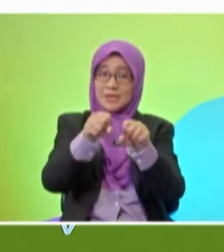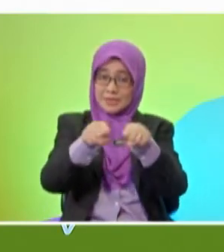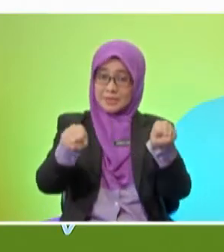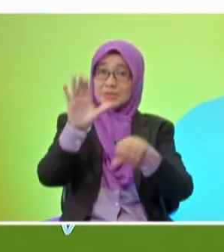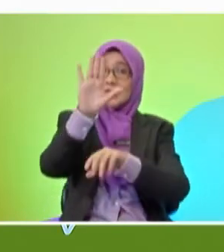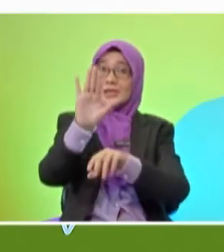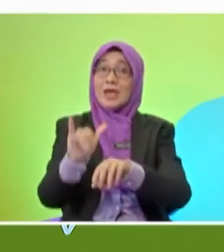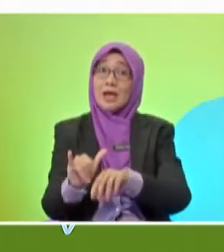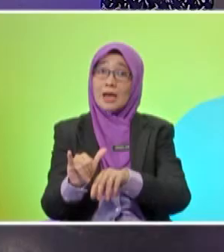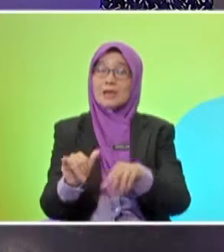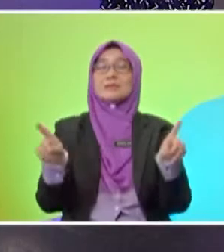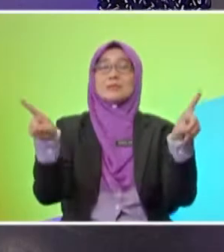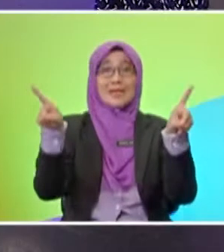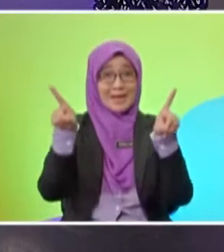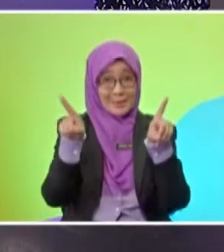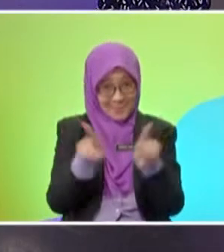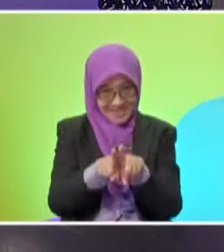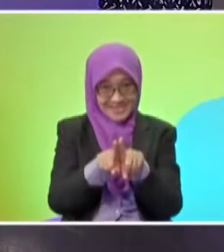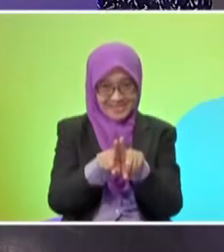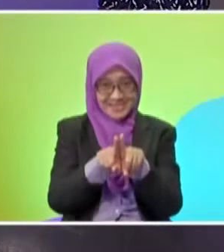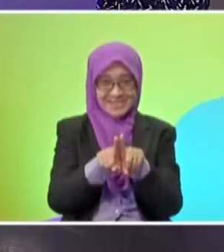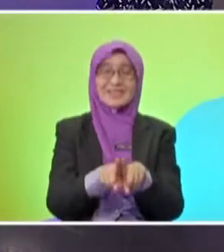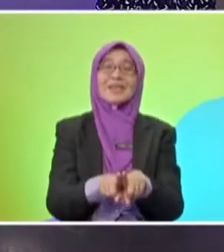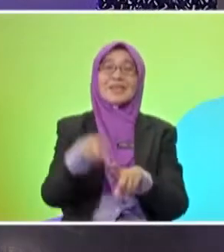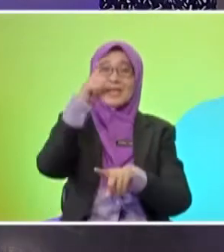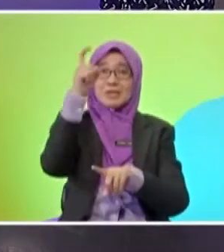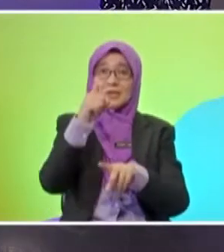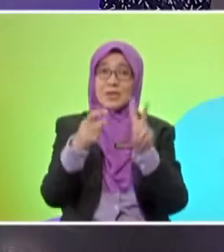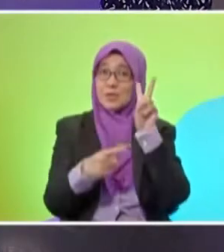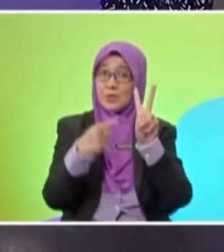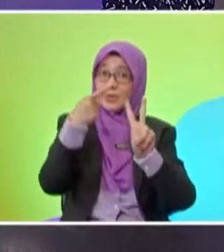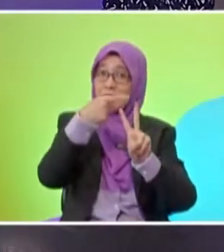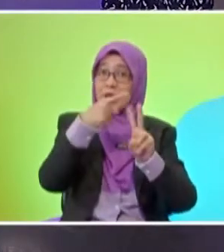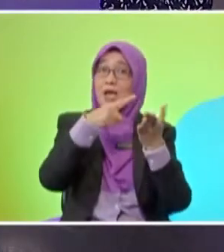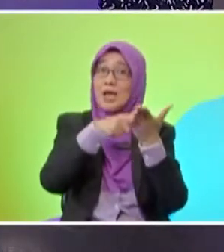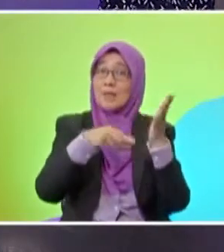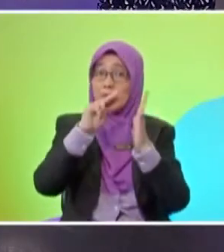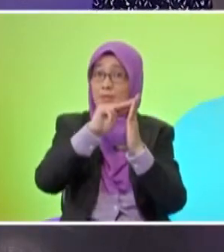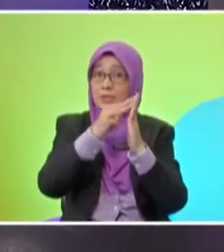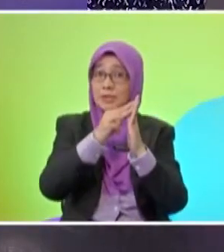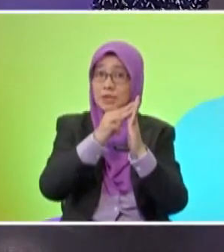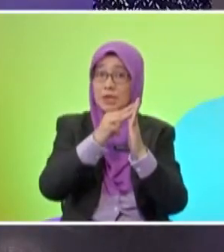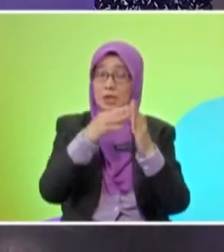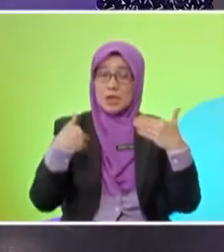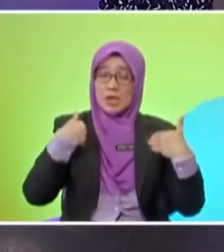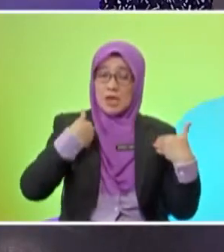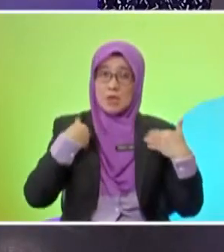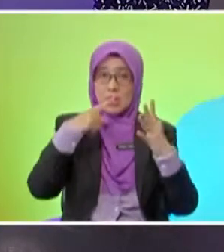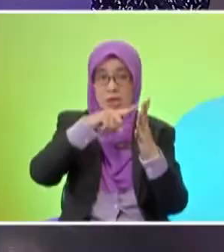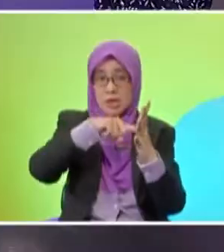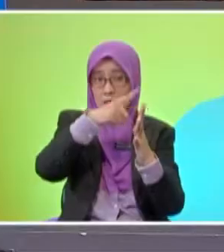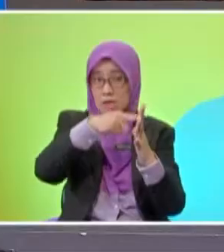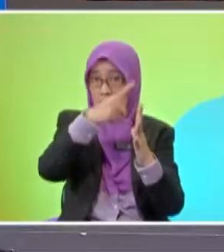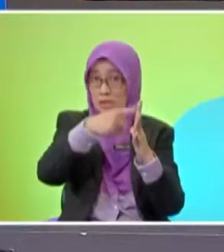betulin hewan dari plastisin sama soal yang kedua apakah yang dimaksudkan dengan hewan intraspecies Oke